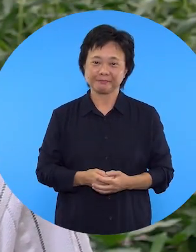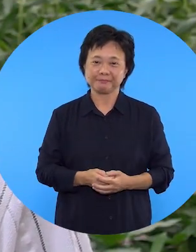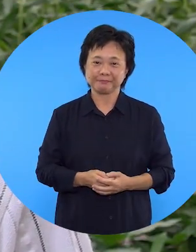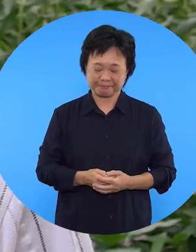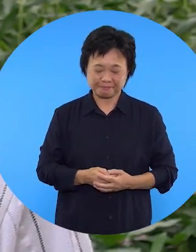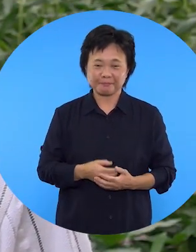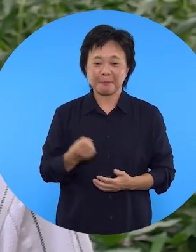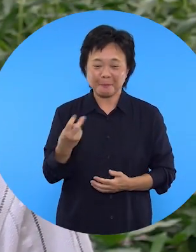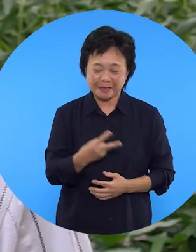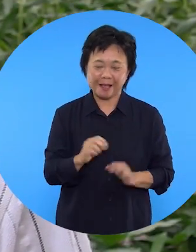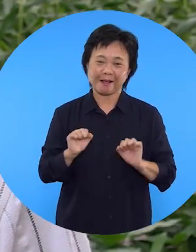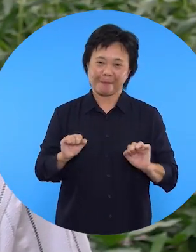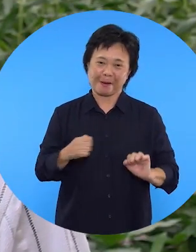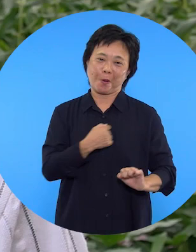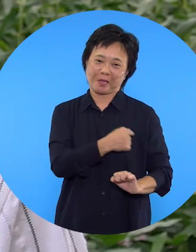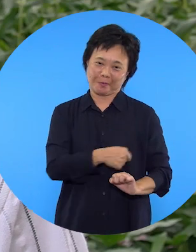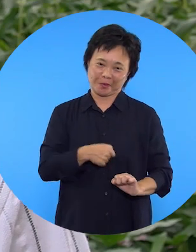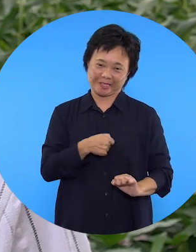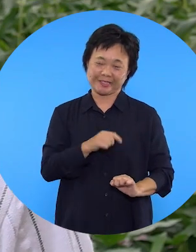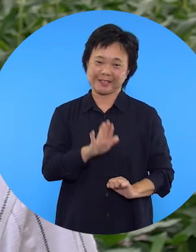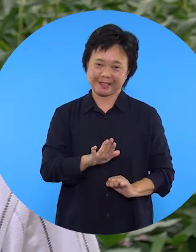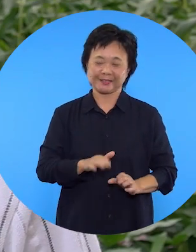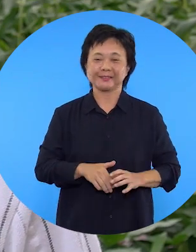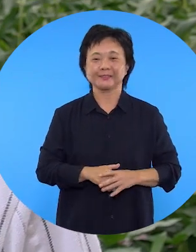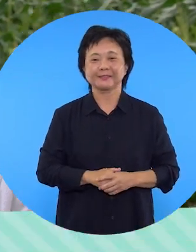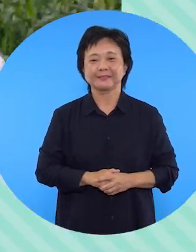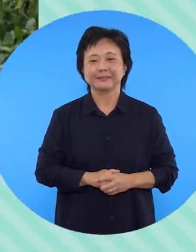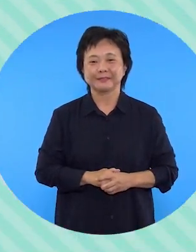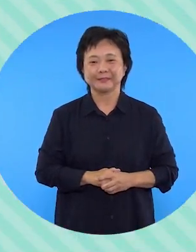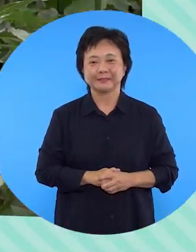身を引き締めてですねいつも行っております